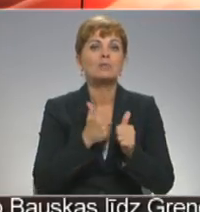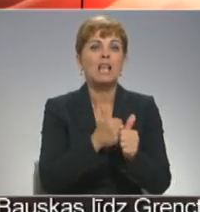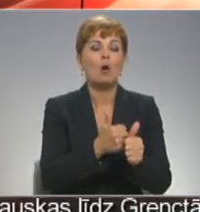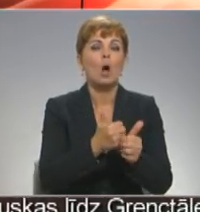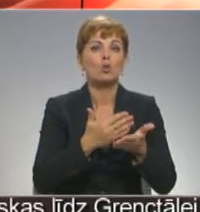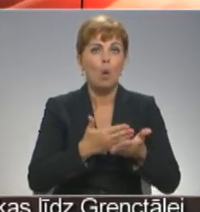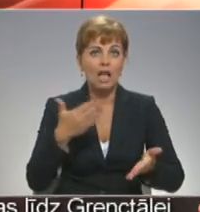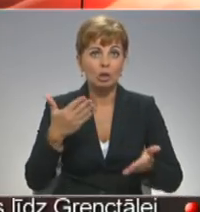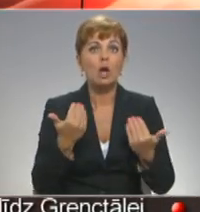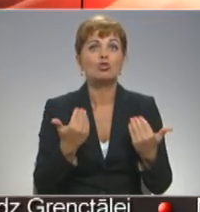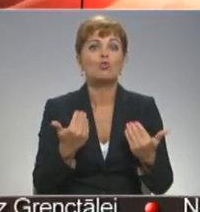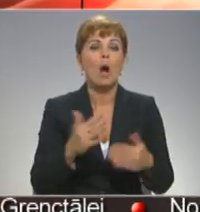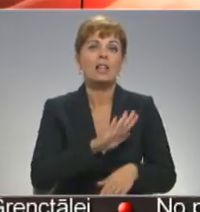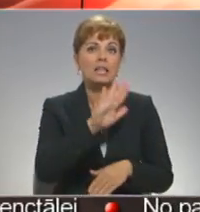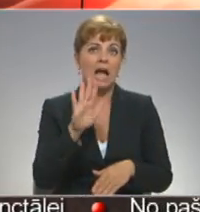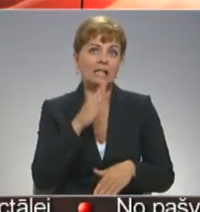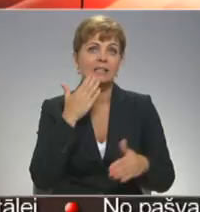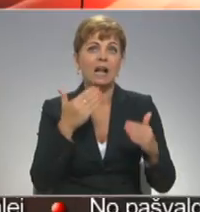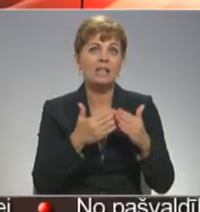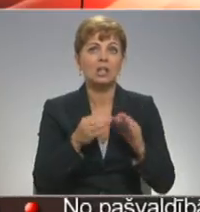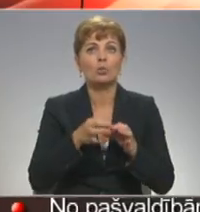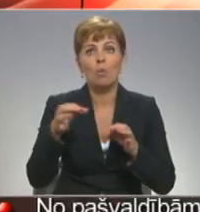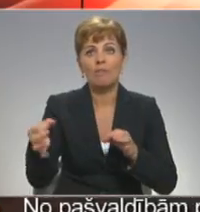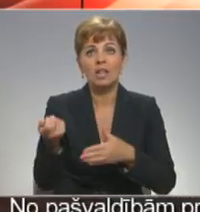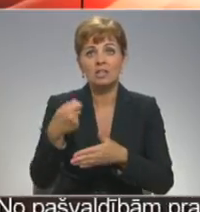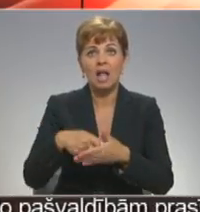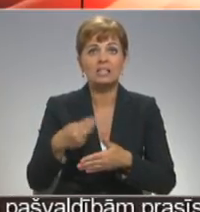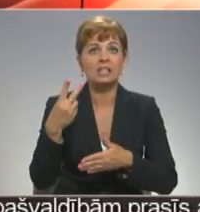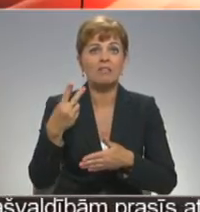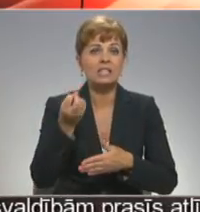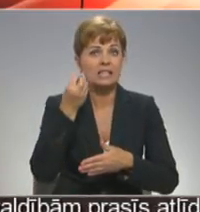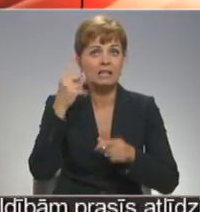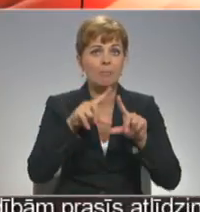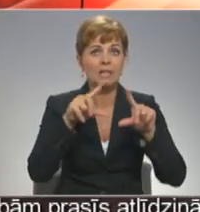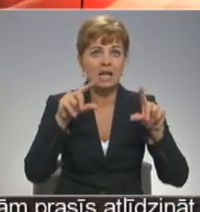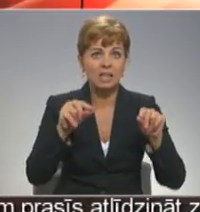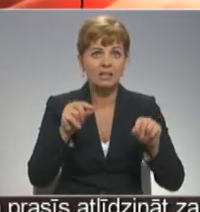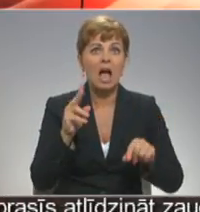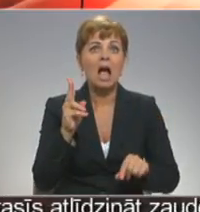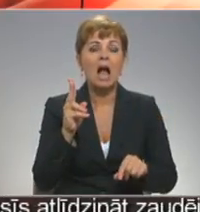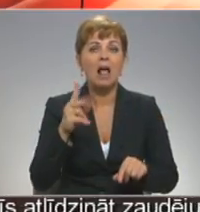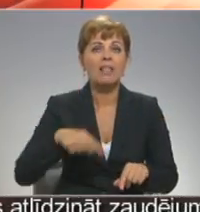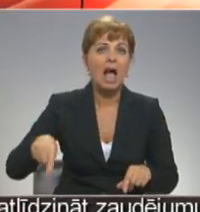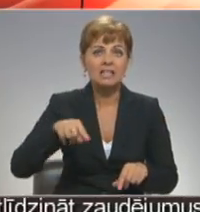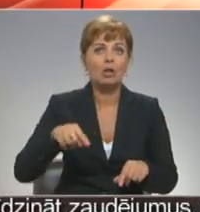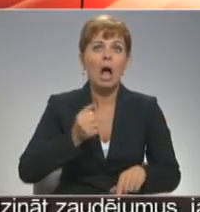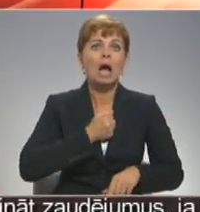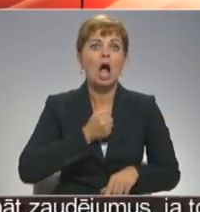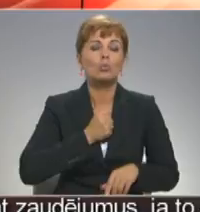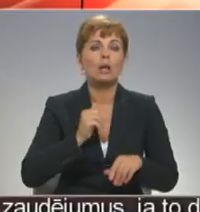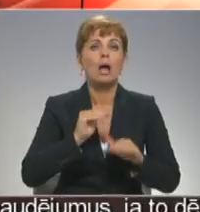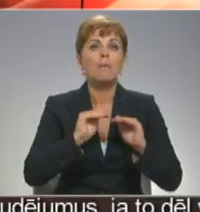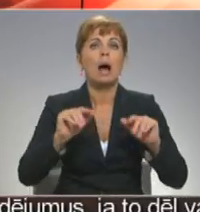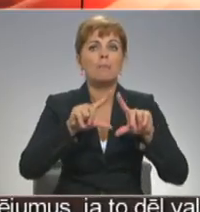No šodienas Rēzeknes novadā ir slēgtas divas izglītības iestādes – Kalnezera katoļu pamatskola un Zarečnēs pamatskola. Vecākiem